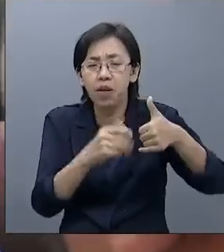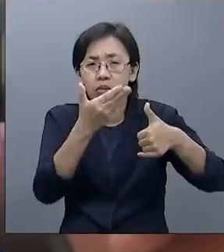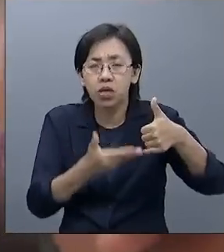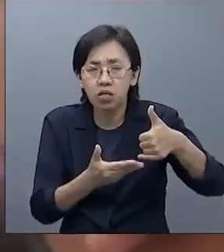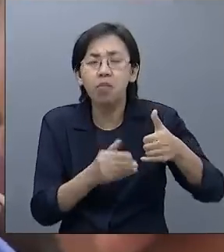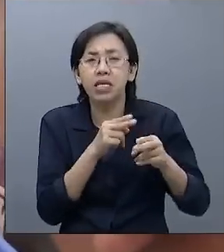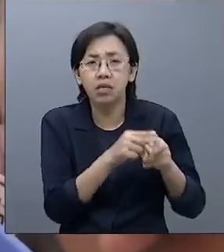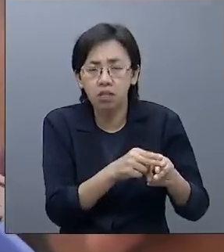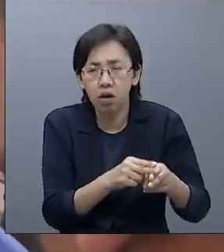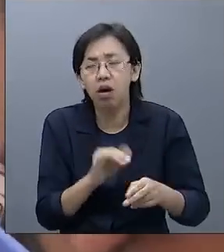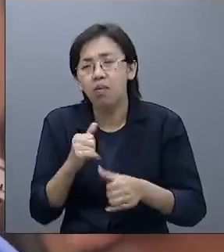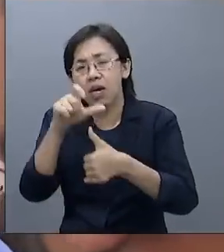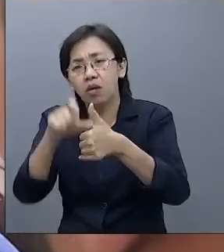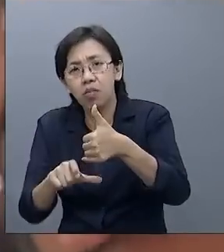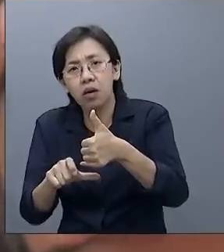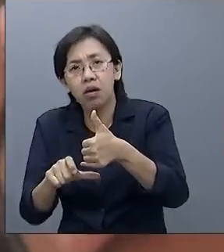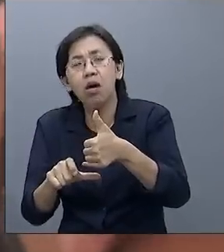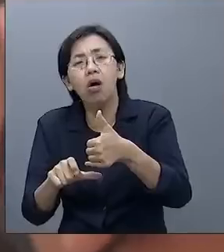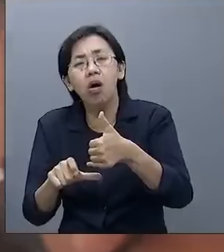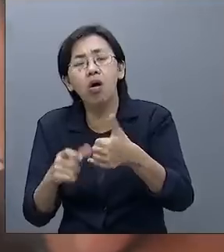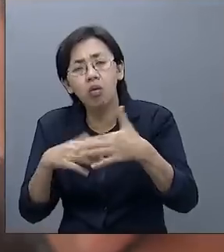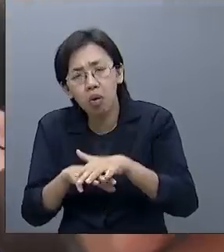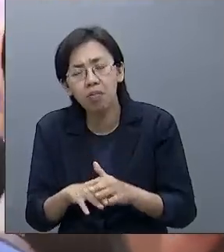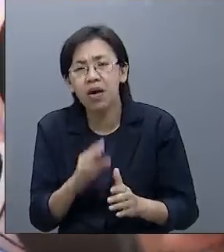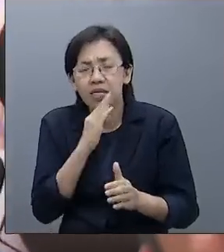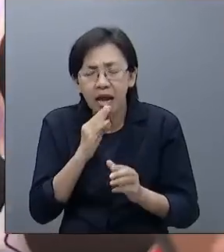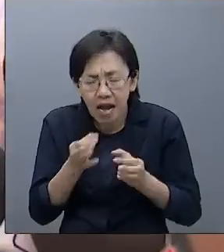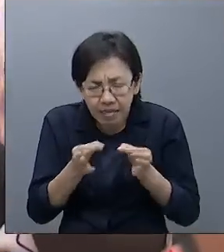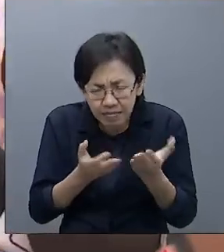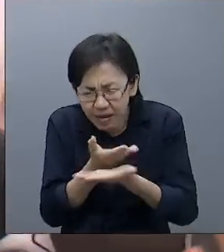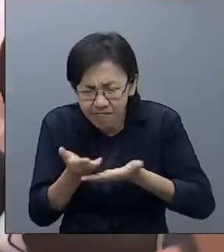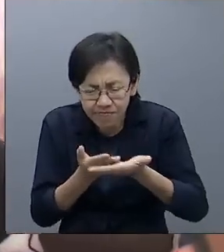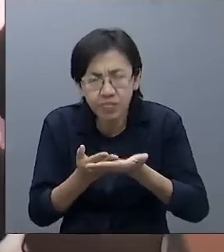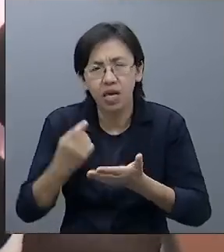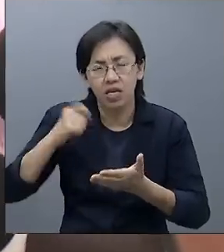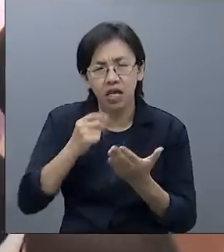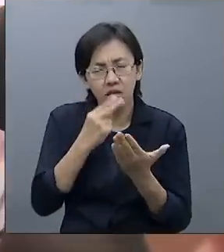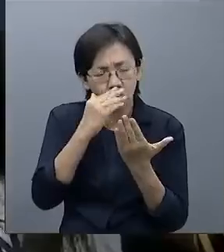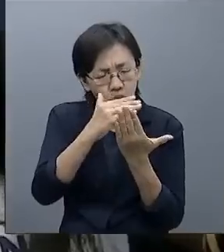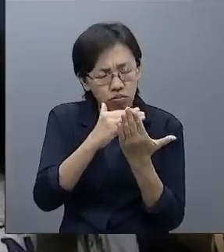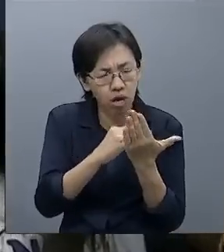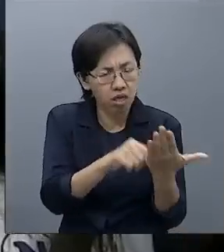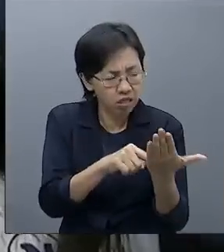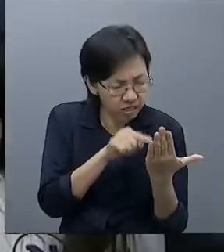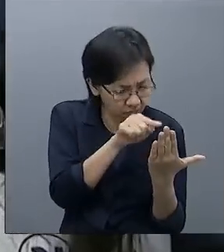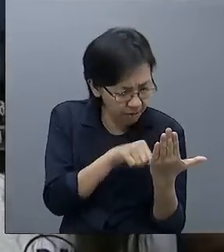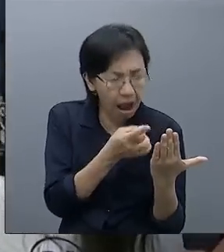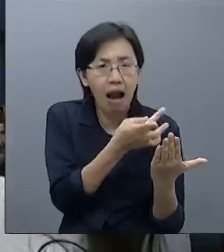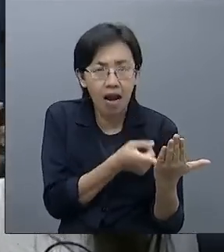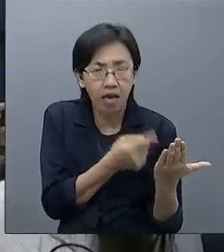ะบางส่วนเป็นคุณสมบัติร่วมการตีความคำวินิจฉัยต้องดูไปตามคำร้องเป็นสำคัญด้วย